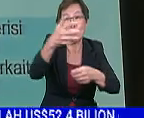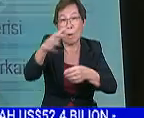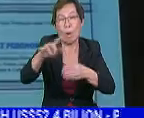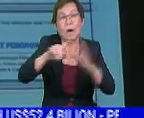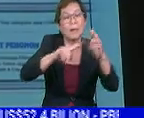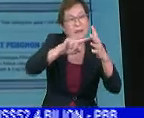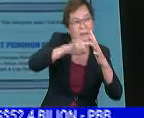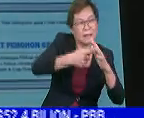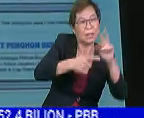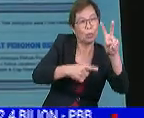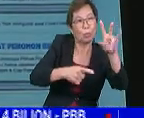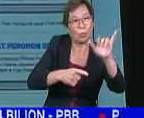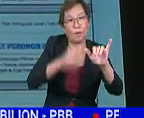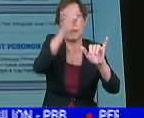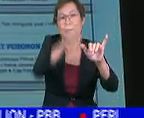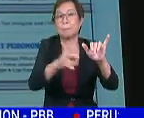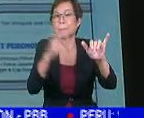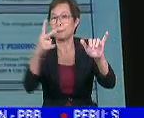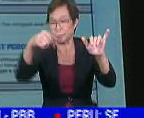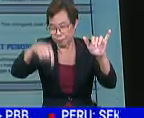26 Februari ini